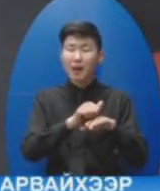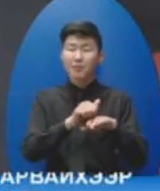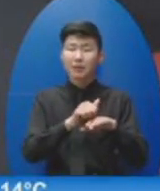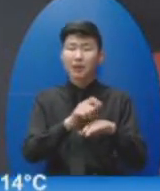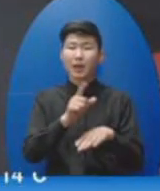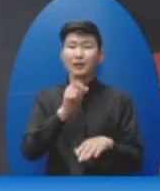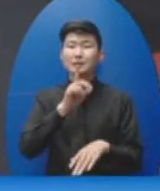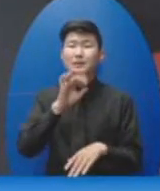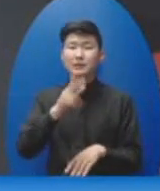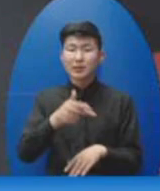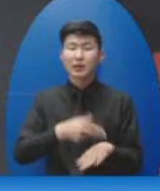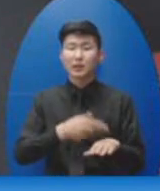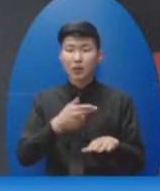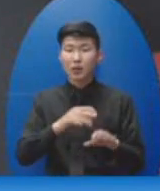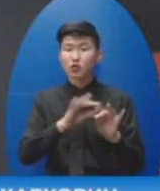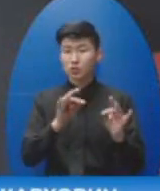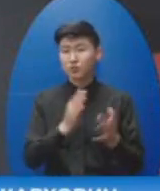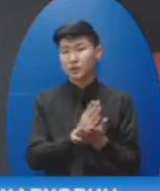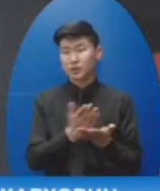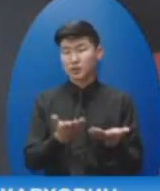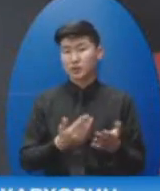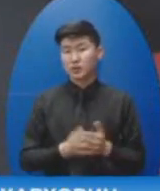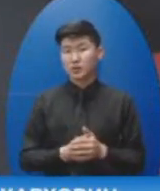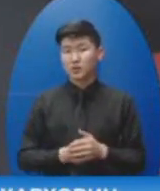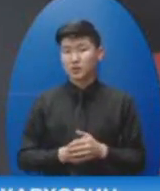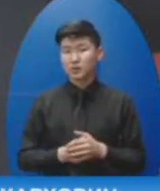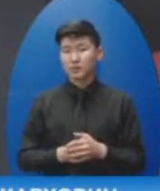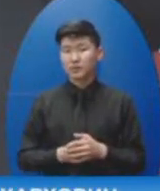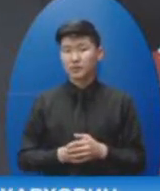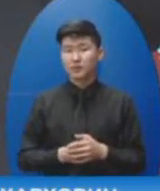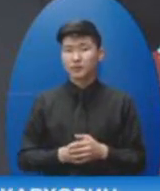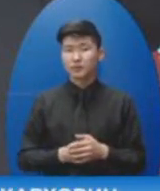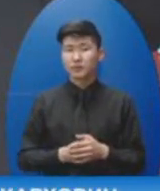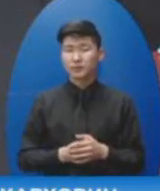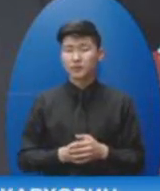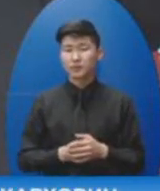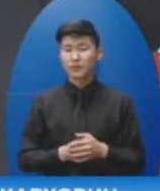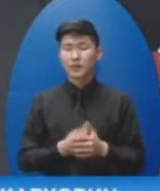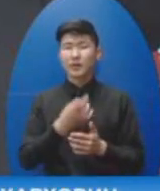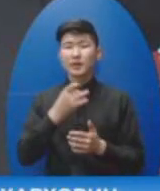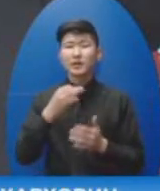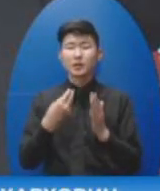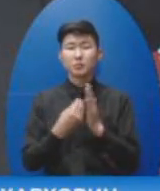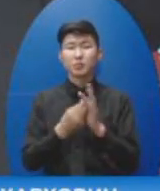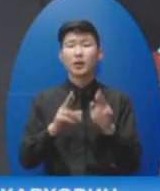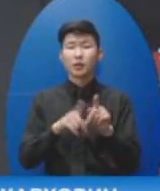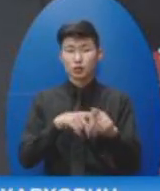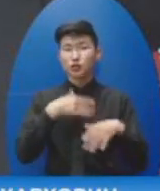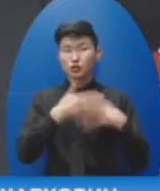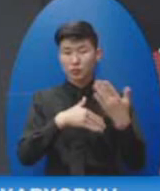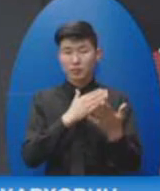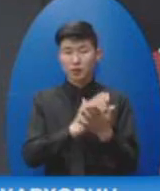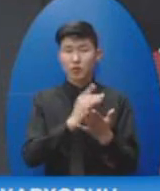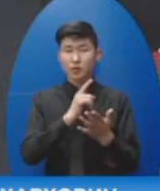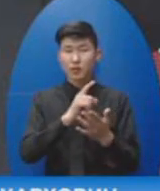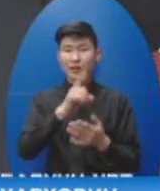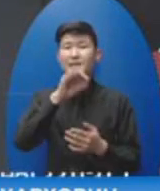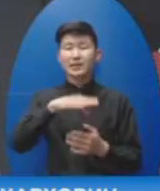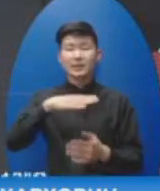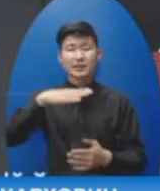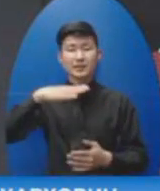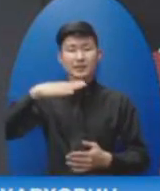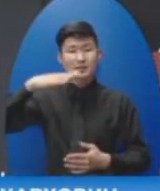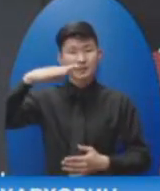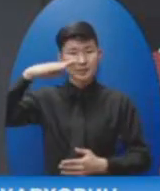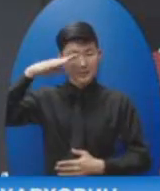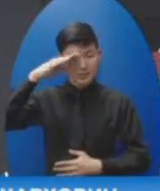жишээ. Орлог засаг дарга байх жишээ. Орлогч нь байх жишээ. Ийм л байдлаар л явдаг байхгүй. Тэгэхээр одоо хилийн цэргийн хүн тэр